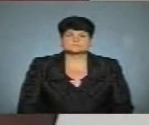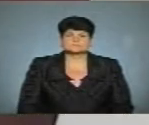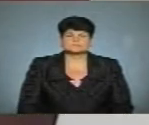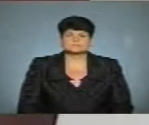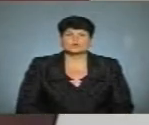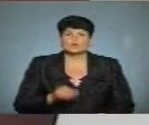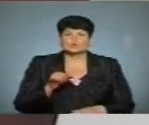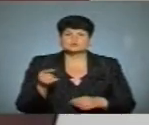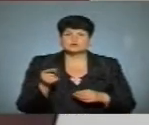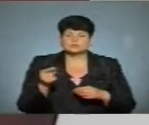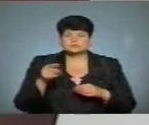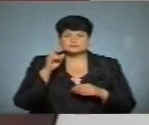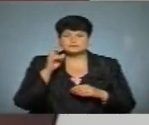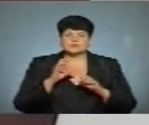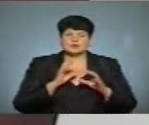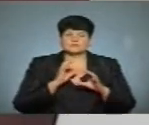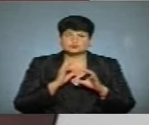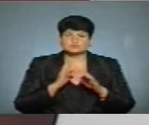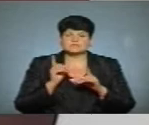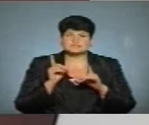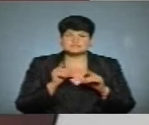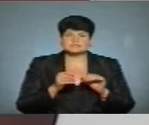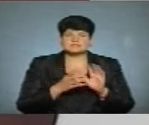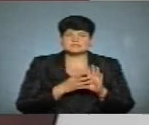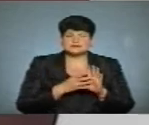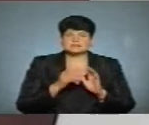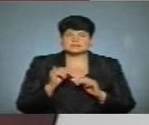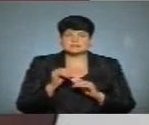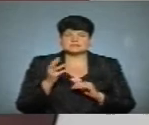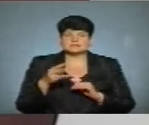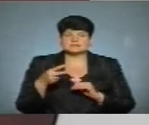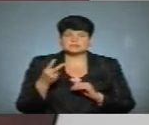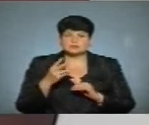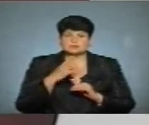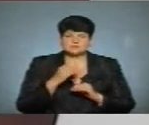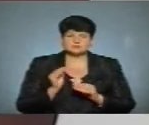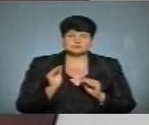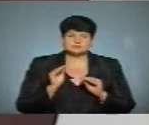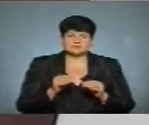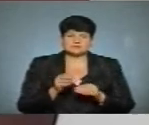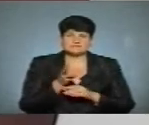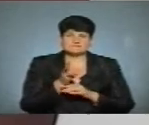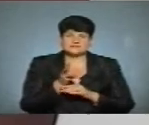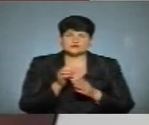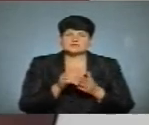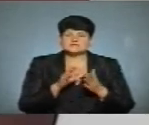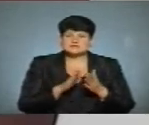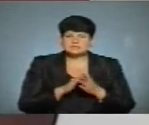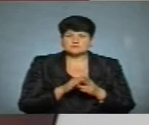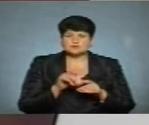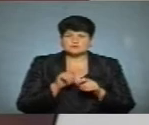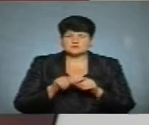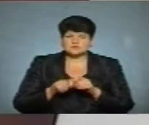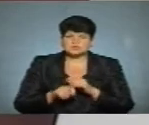У тернопільському комунальному автобусі, що їздить за 9 і 32 маршрутами, встановили відеореєстратор. Таким чином контролюватимуть,